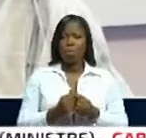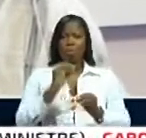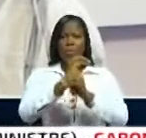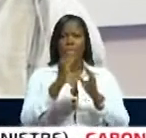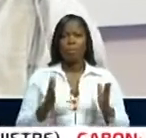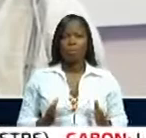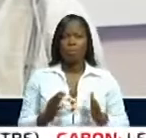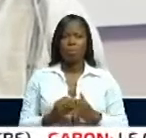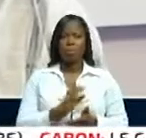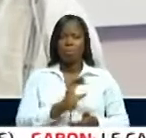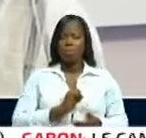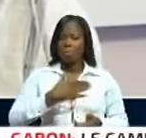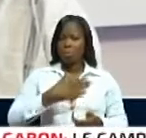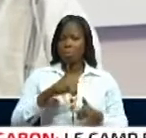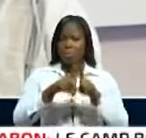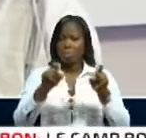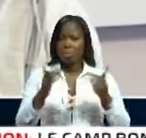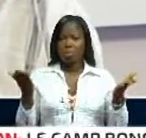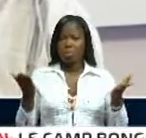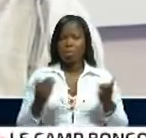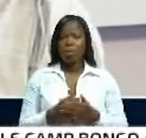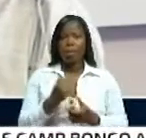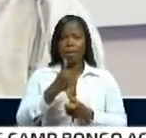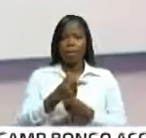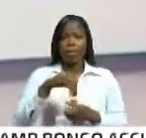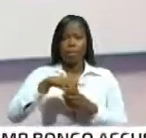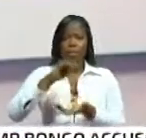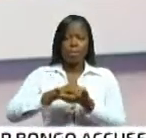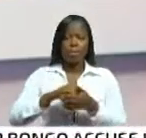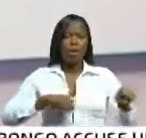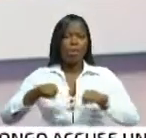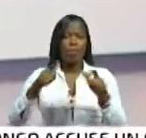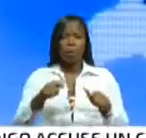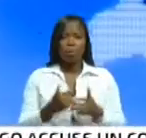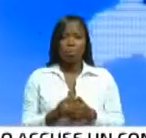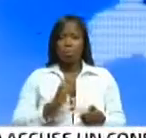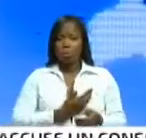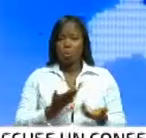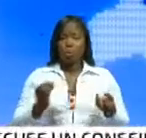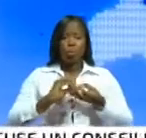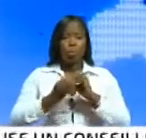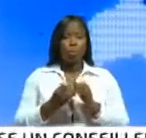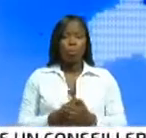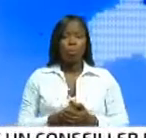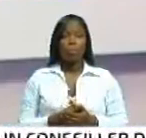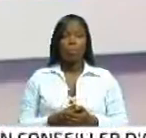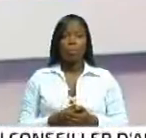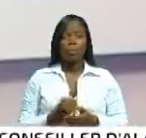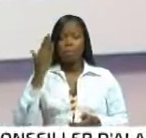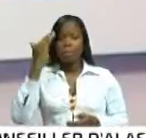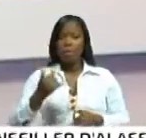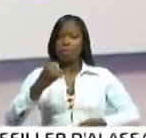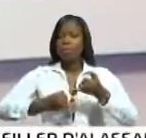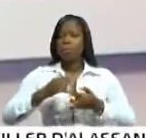je me pose même des questions qu'est opposition c'est une opposition qui sommes parce que si on parle de